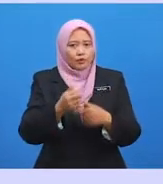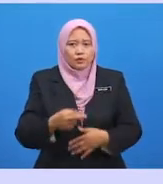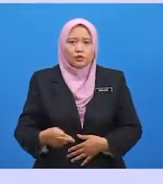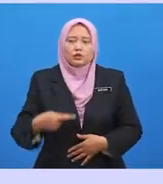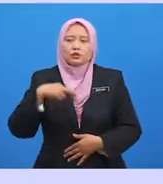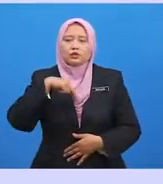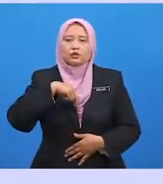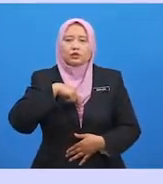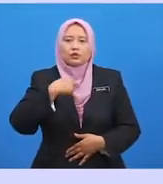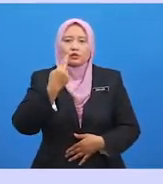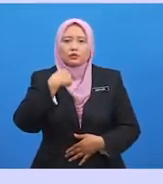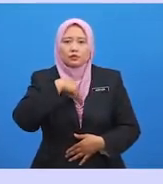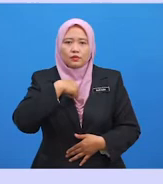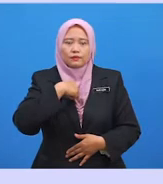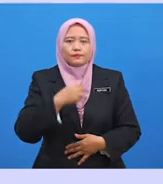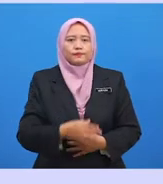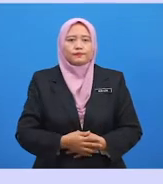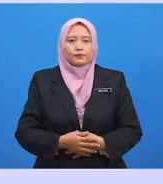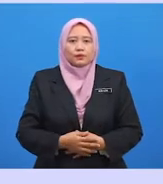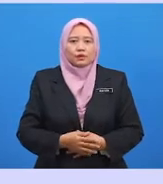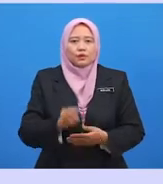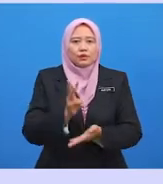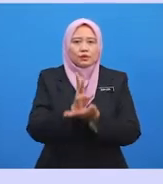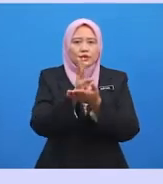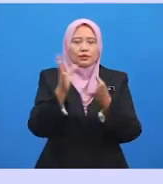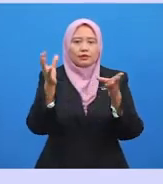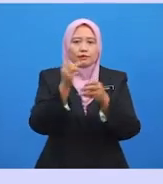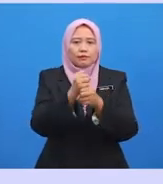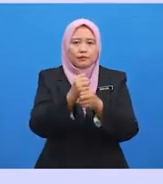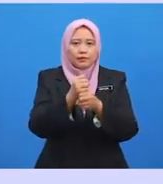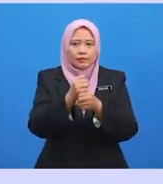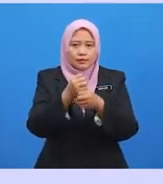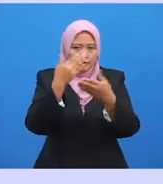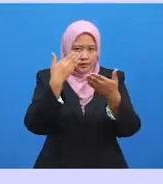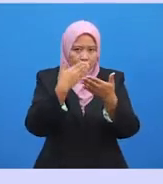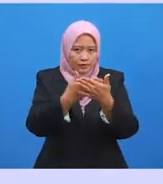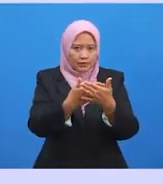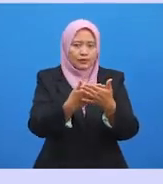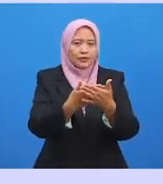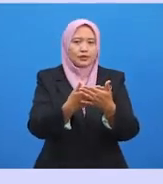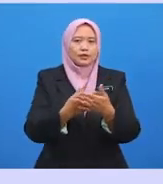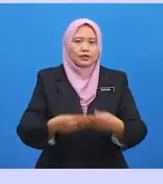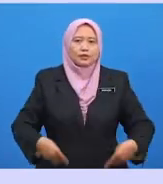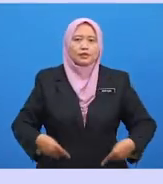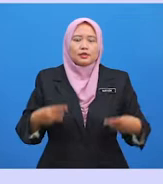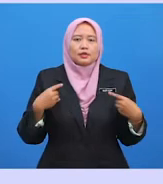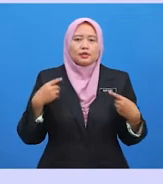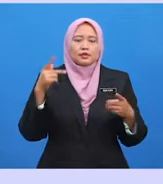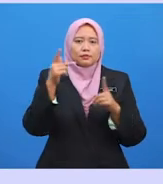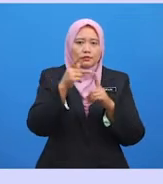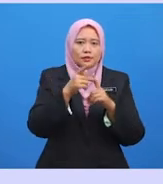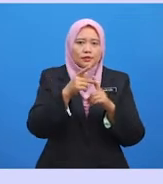pertama wakaf dapat mendekatkan diri kepada Allah kerana kita membelanjakan harta